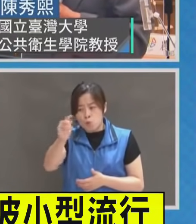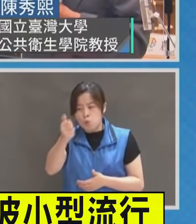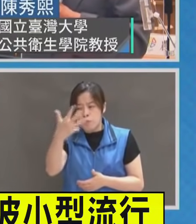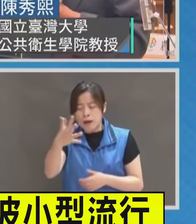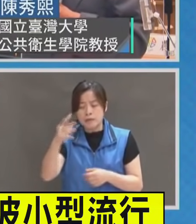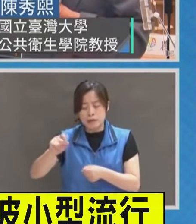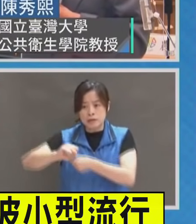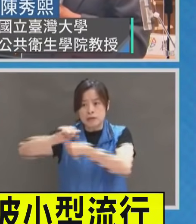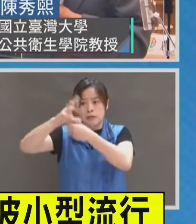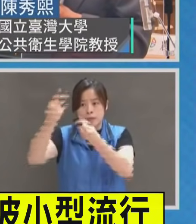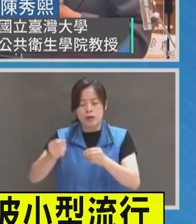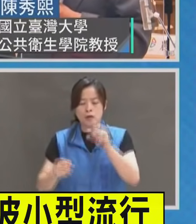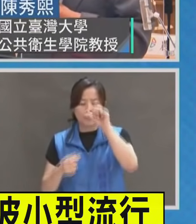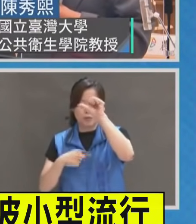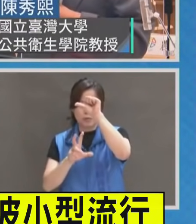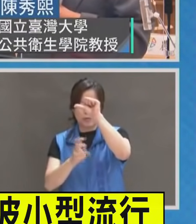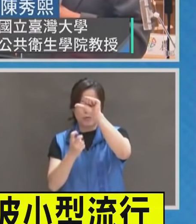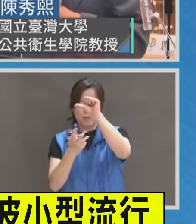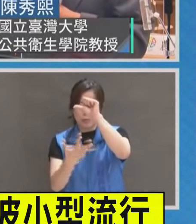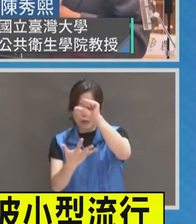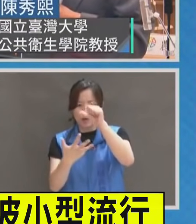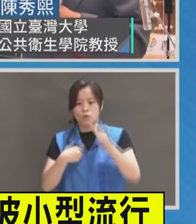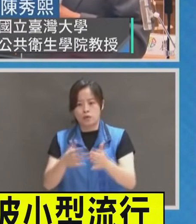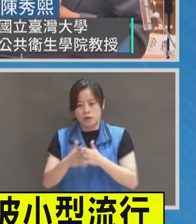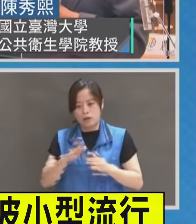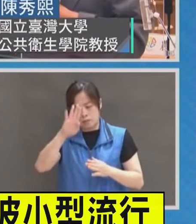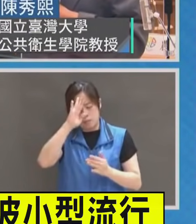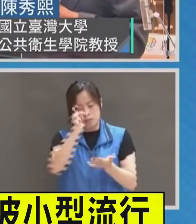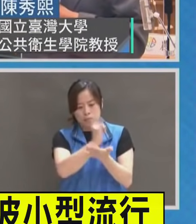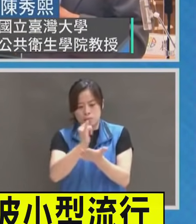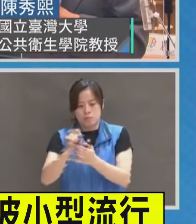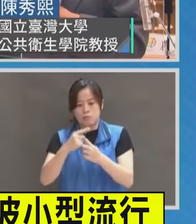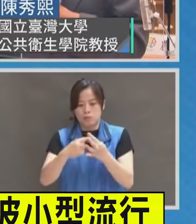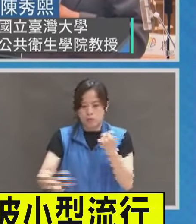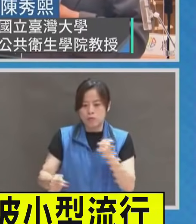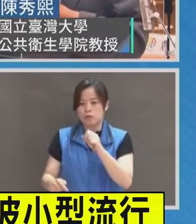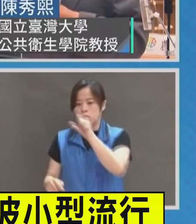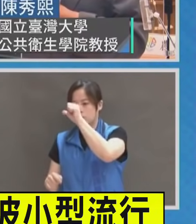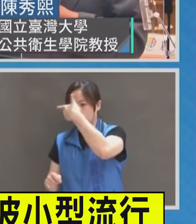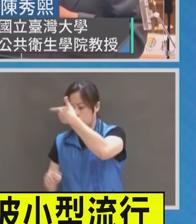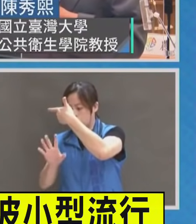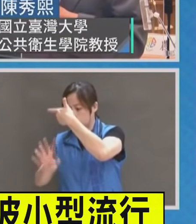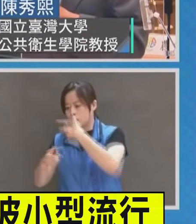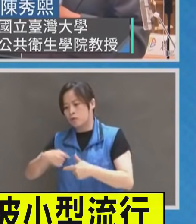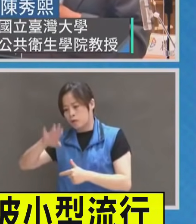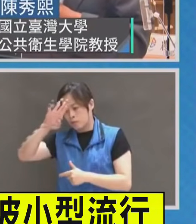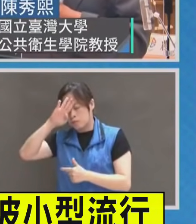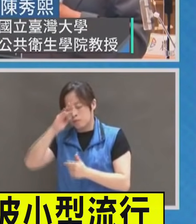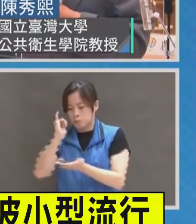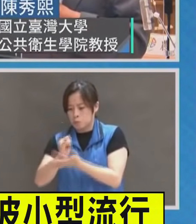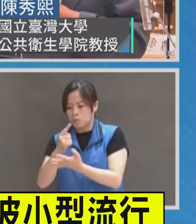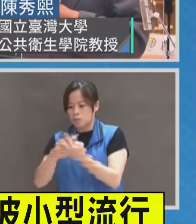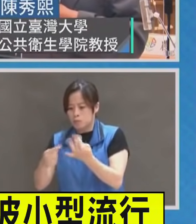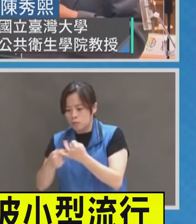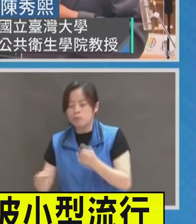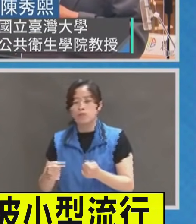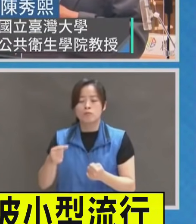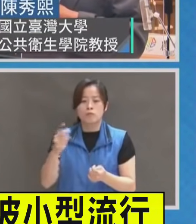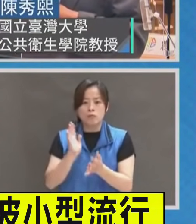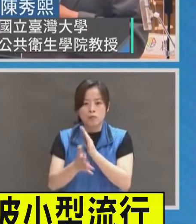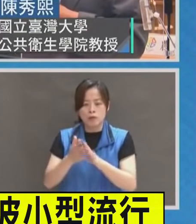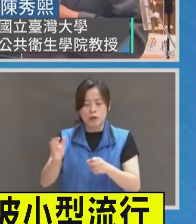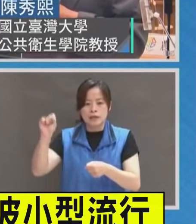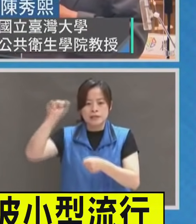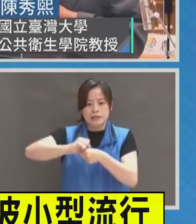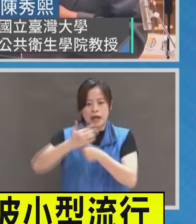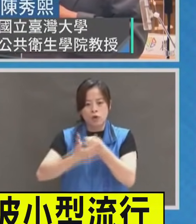6月4号，那么这个地方我们就看出我们的交互病房需求是要非常非常的这个。提前